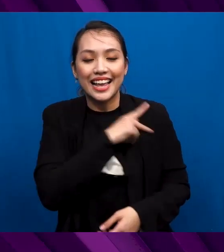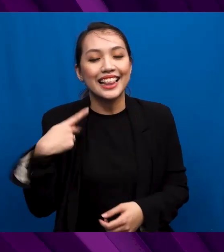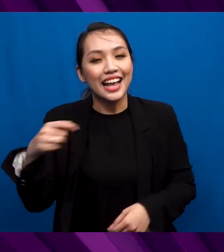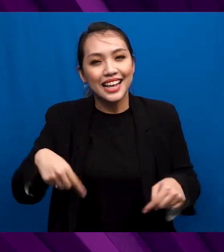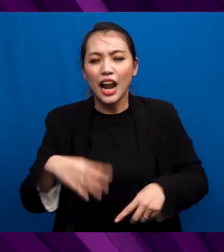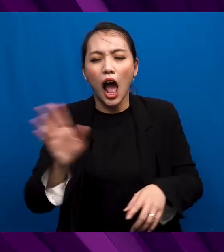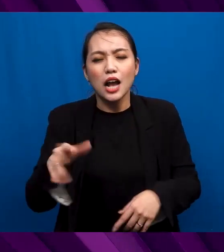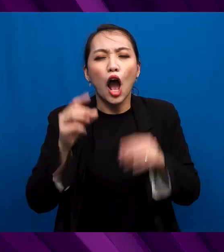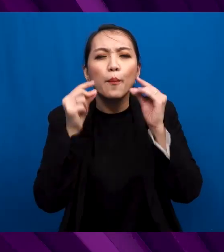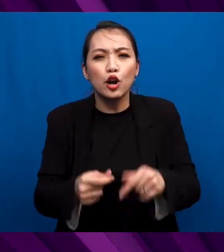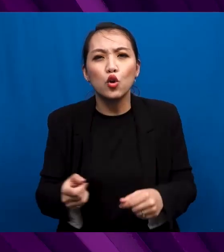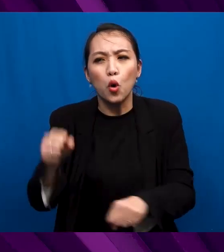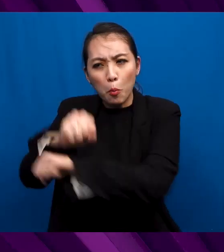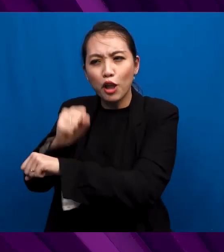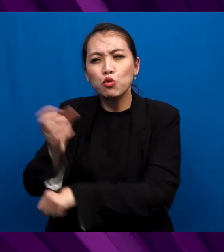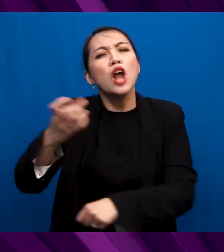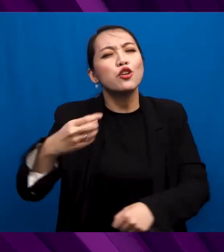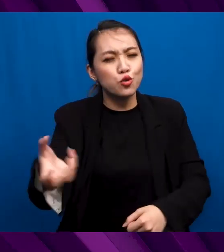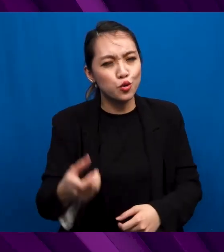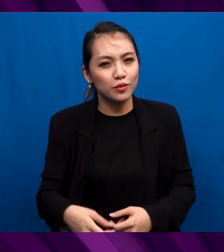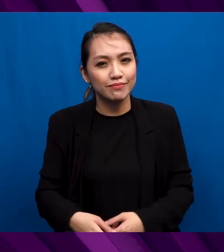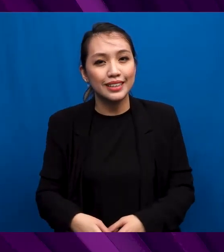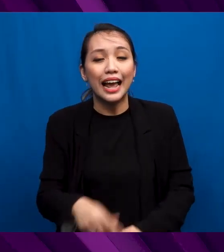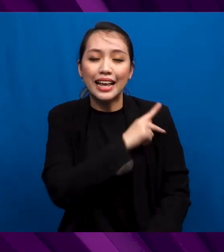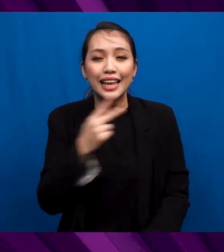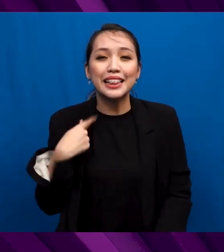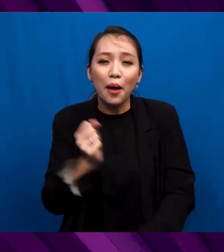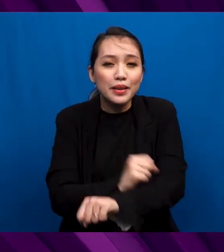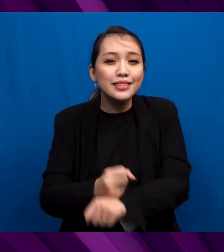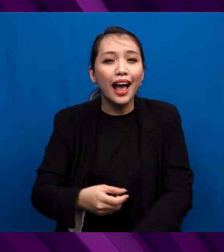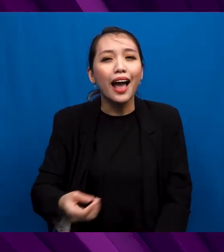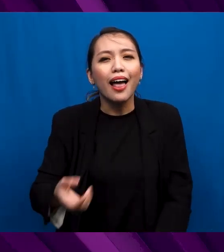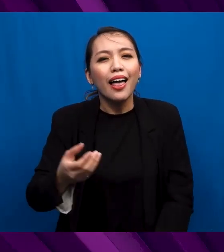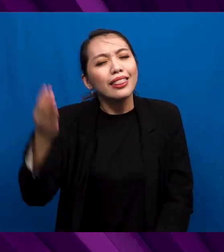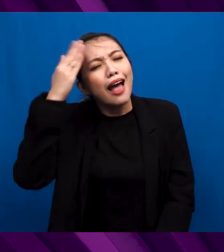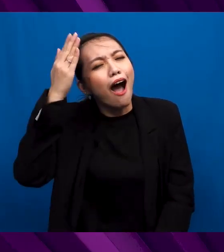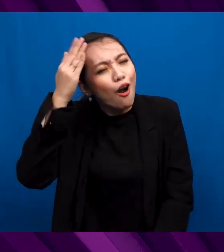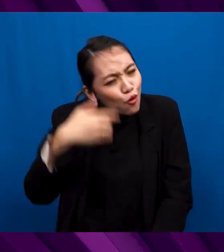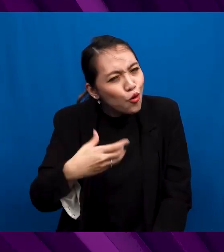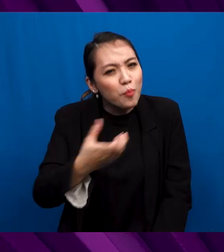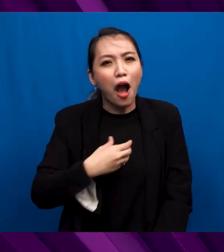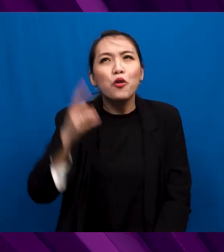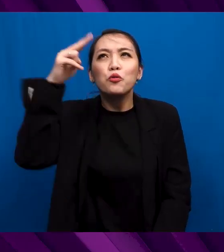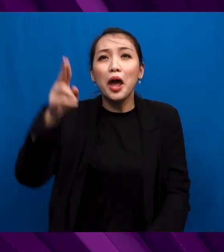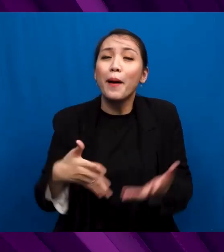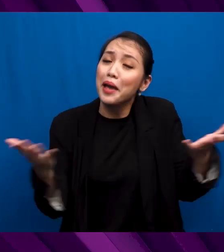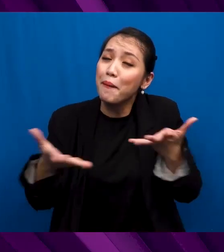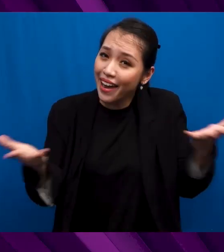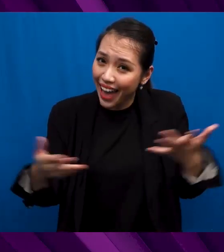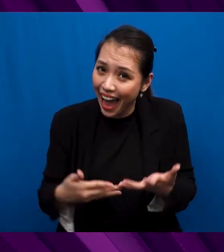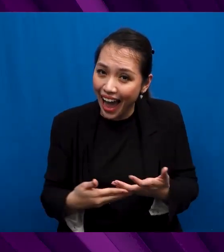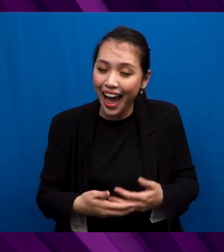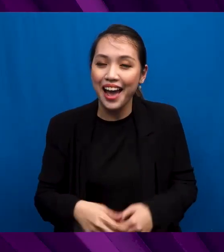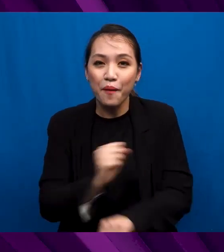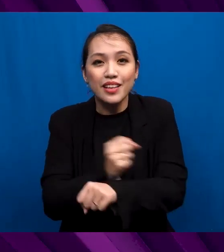kehendak Tuhan apa. Kita punya Alkitab. Lebih bagus lagi, lebih lengkap. Nah, saya ingin Anda untuk